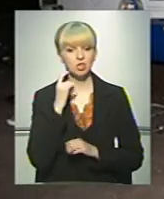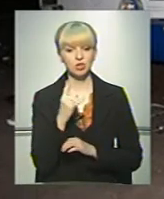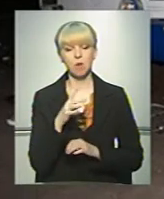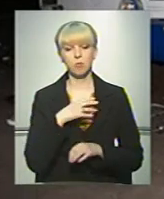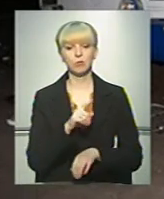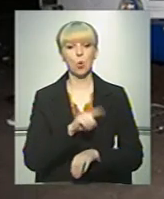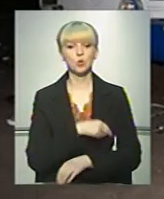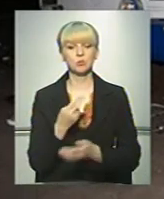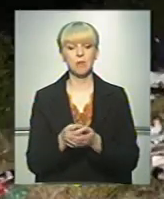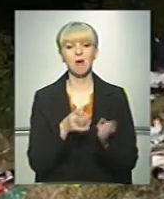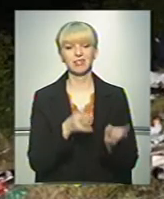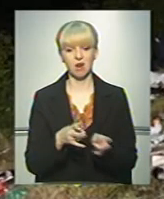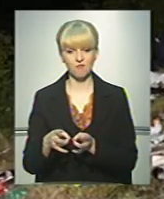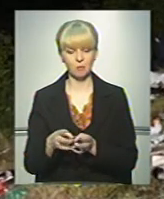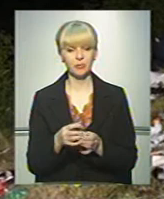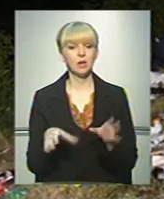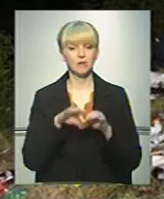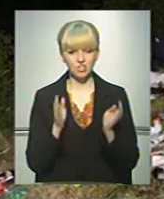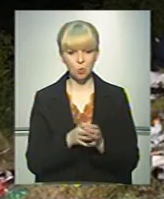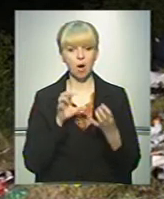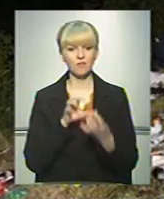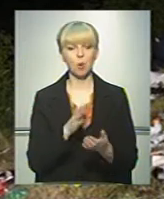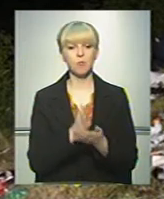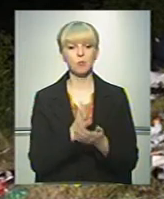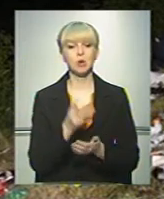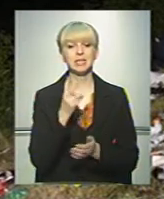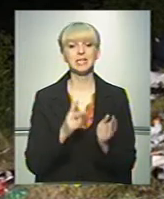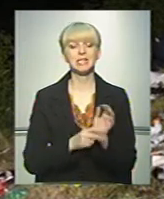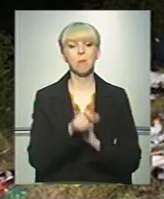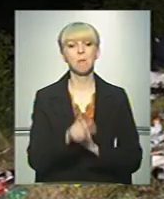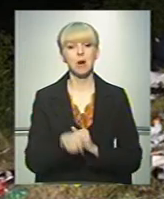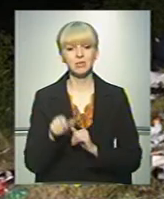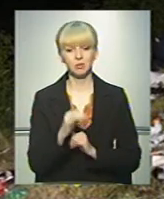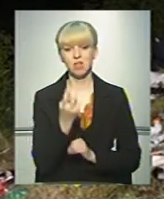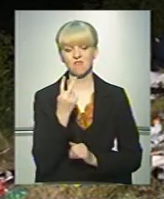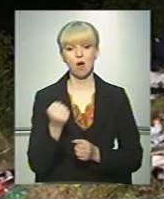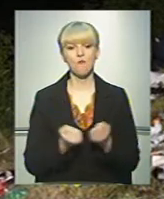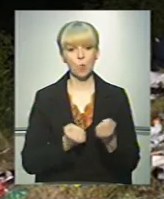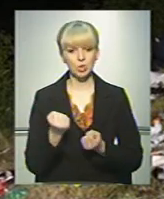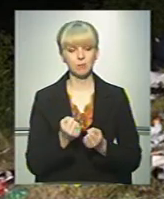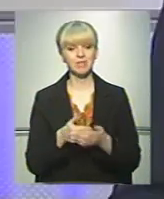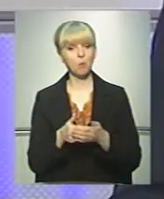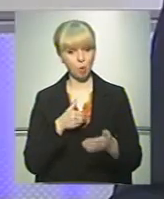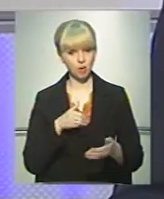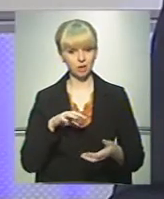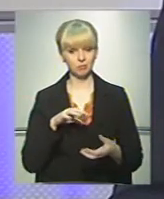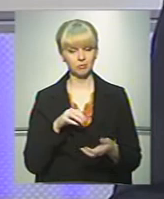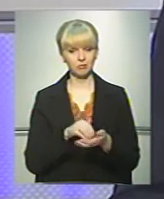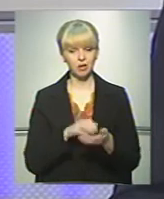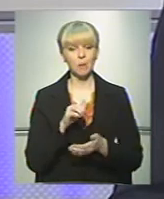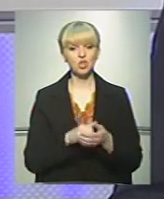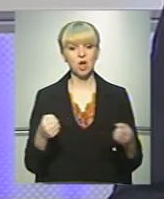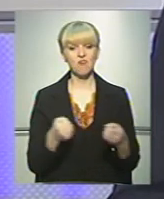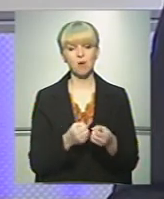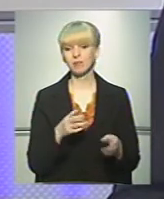були госпіталізовані з травмами. Всього в автобусі перебувало 37 пасажирів та два водія. За попередніми даними, причиною аварії